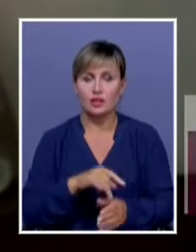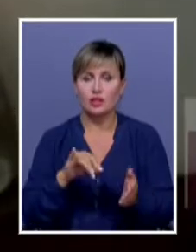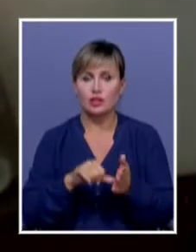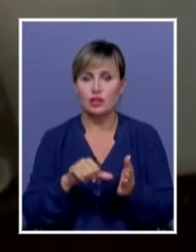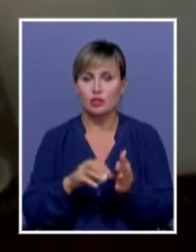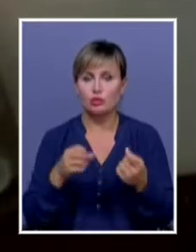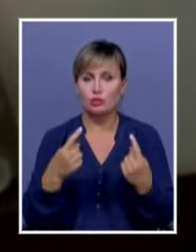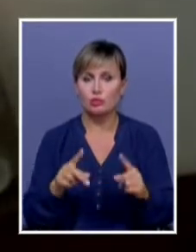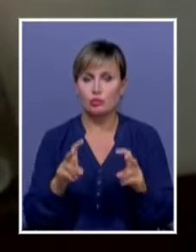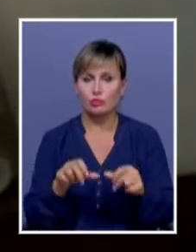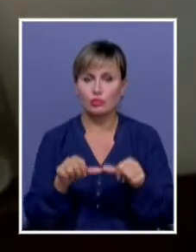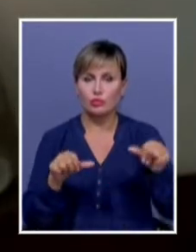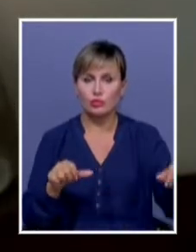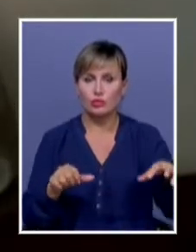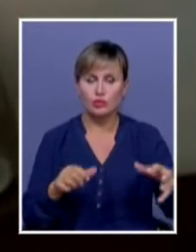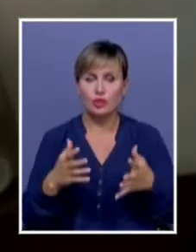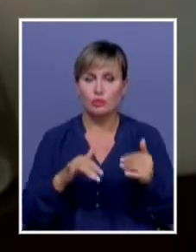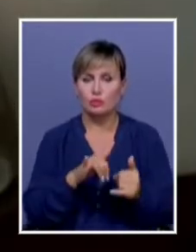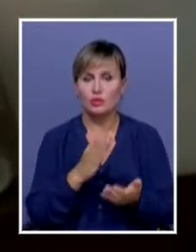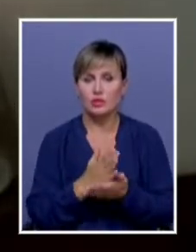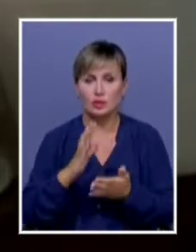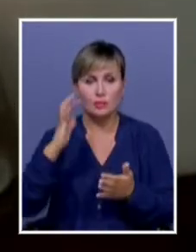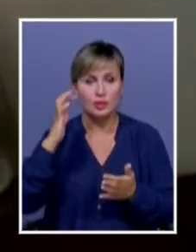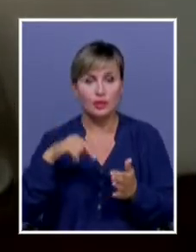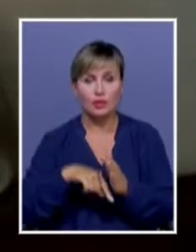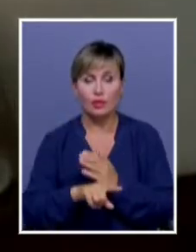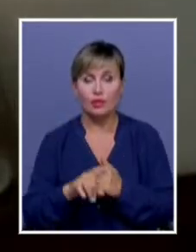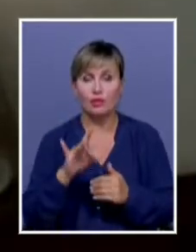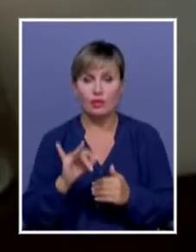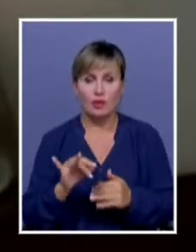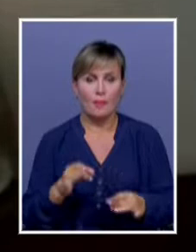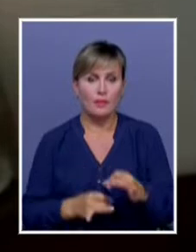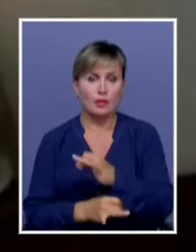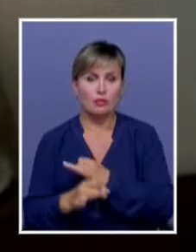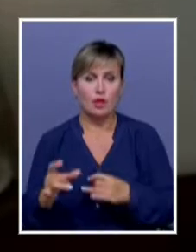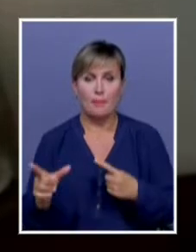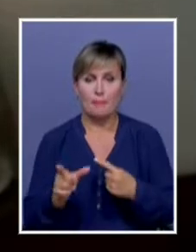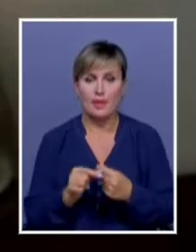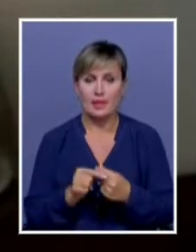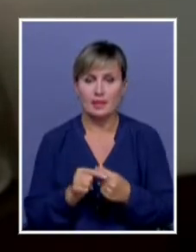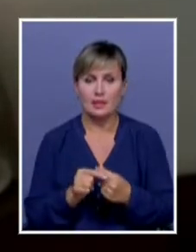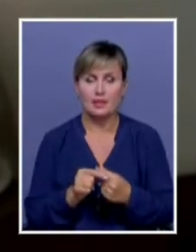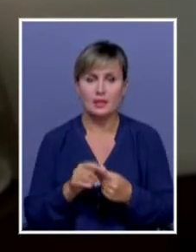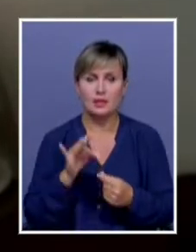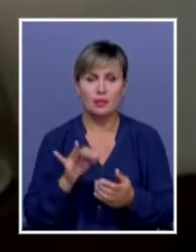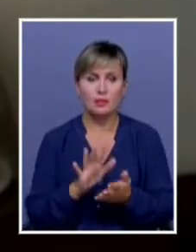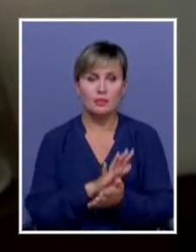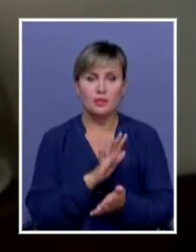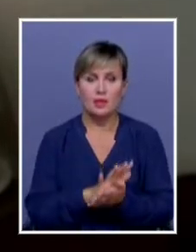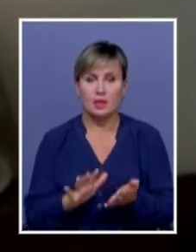решают более сложные задачи, если сталкиваются с ними психологами, или они обсуждают это вместе. Совершенно